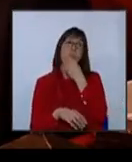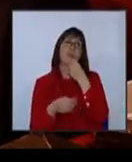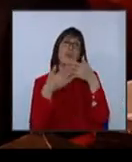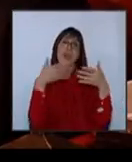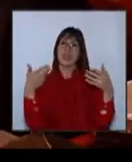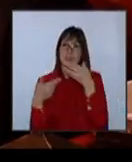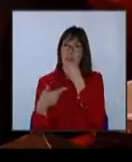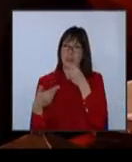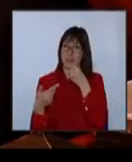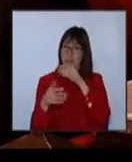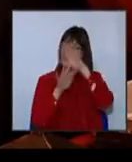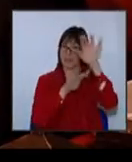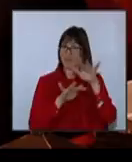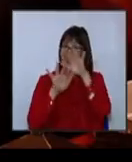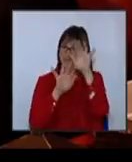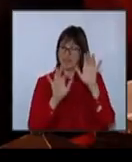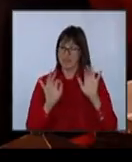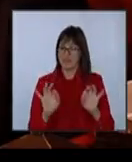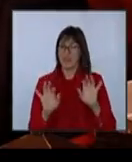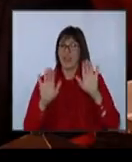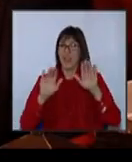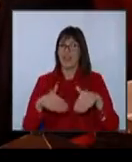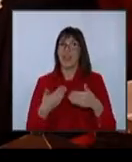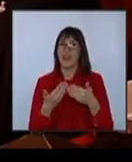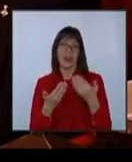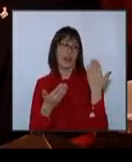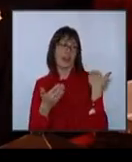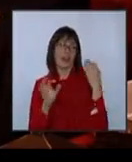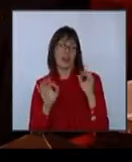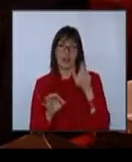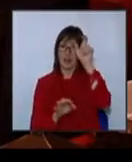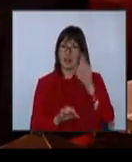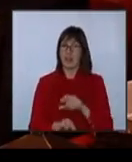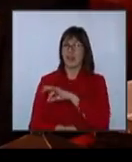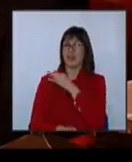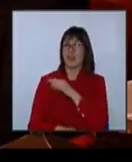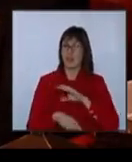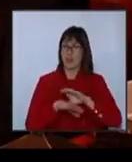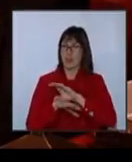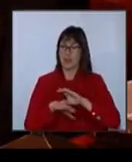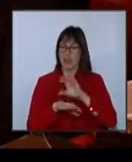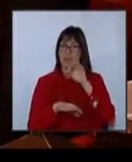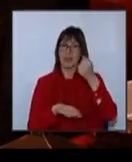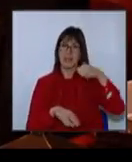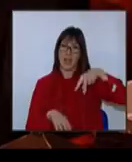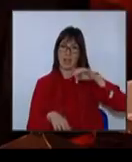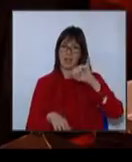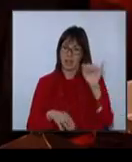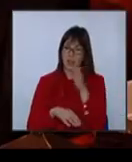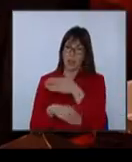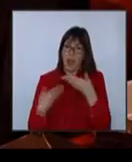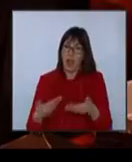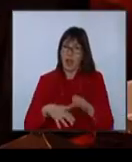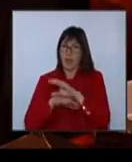contes de fades. Ni l'anterior, el senyor Santivili, ni l'actual, el senyor Rull, han fet ni faran res